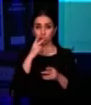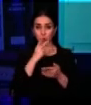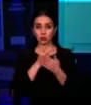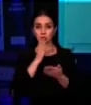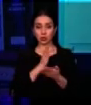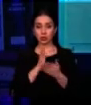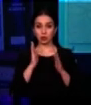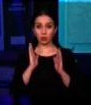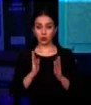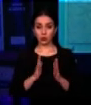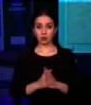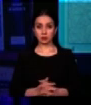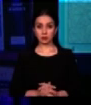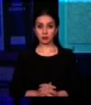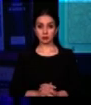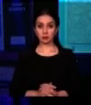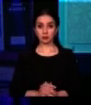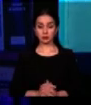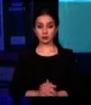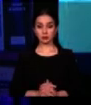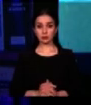Mana sahifamizning ko'rinishi.